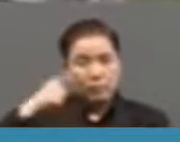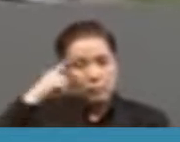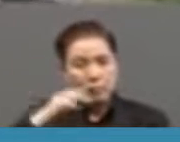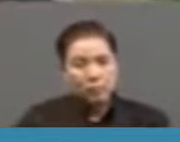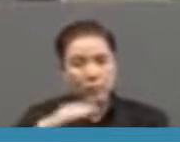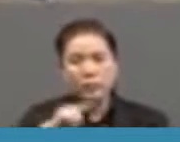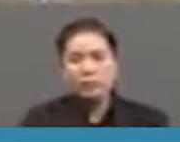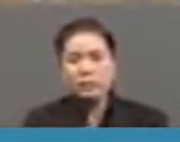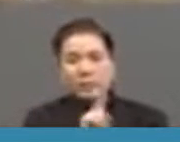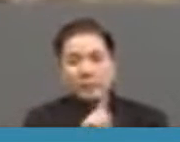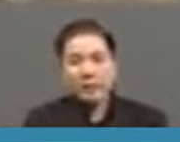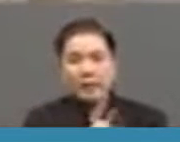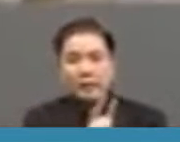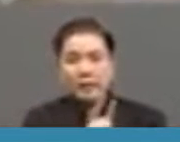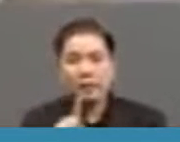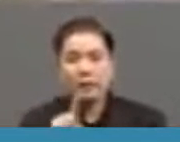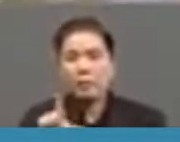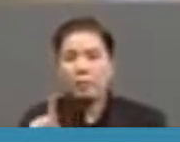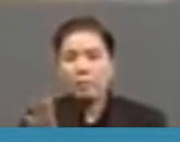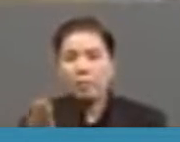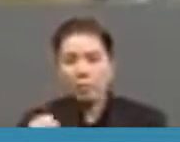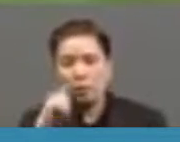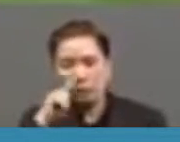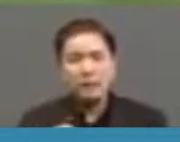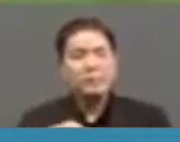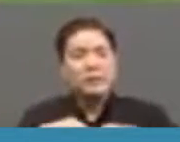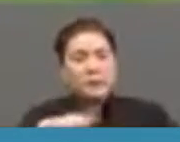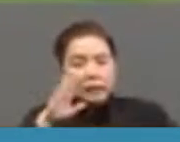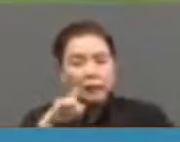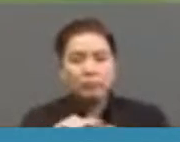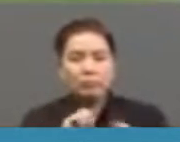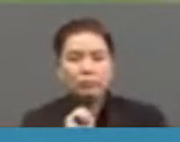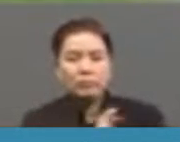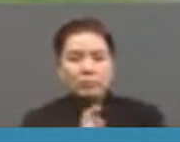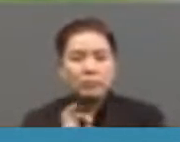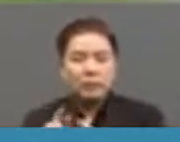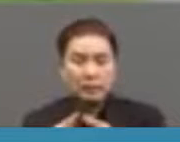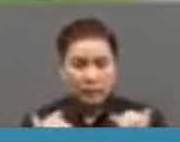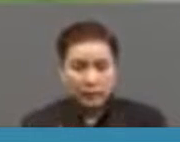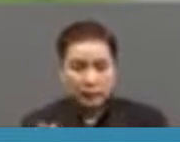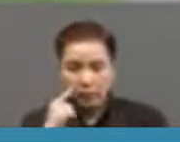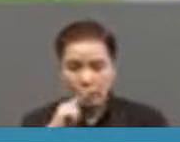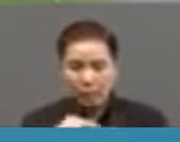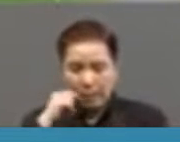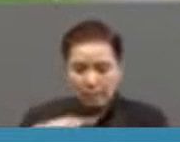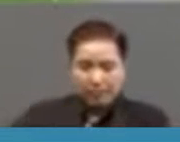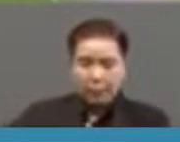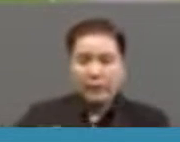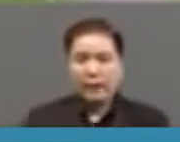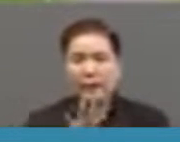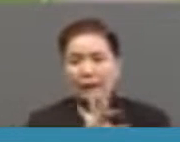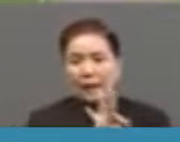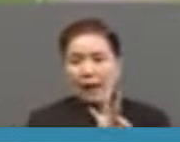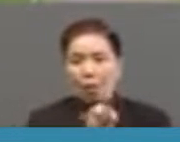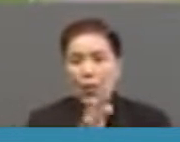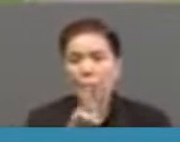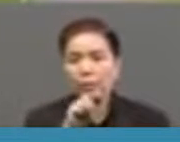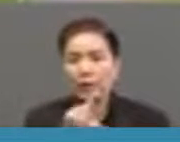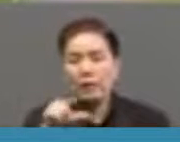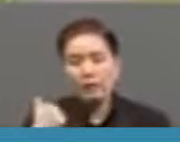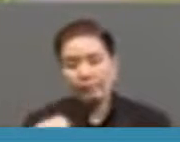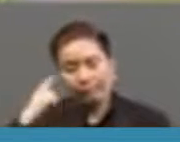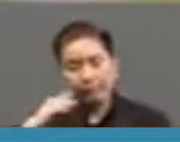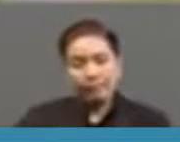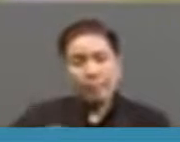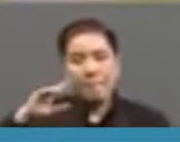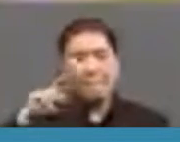พัฒน์ตัดยอดน้ำ ซึ่งคลองระพีพัฒน์นั้นนะครับก็มีศักยภาพนะครับในการรับน้ำได้150ลูกบ